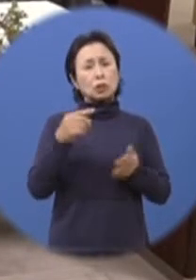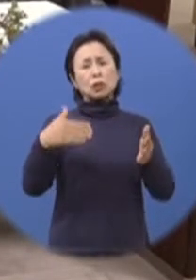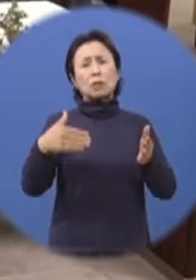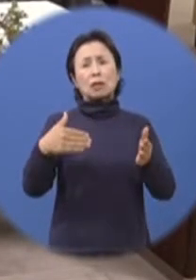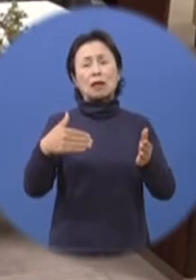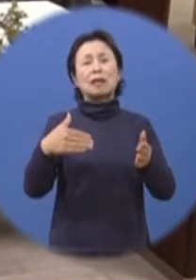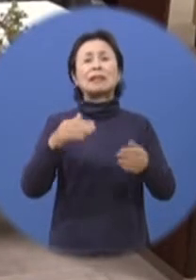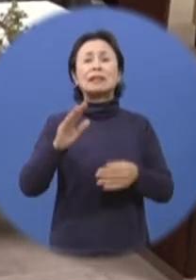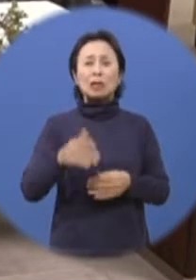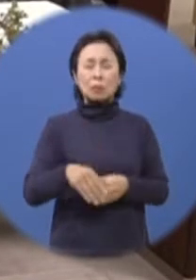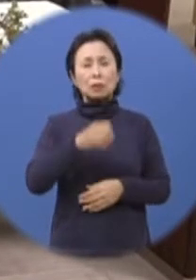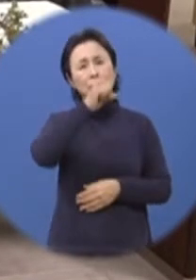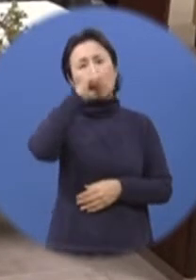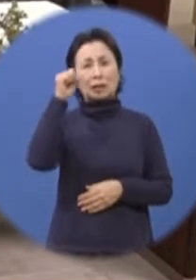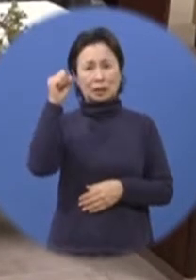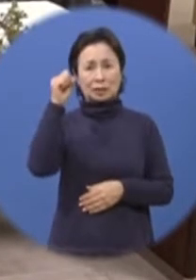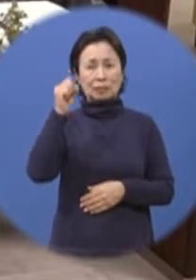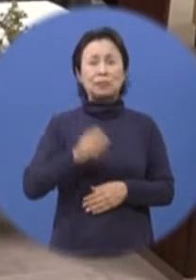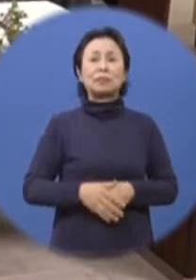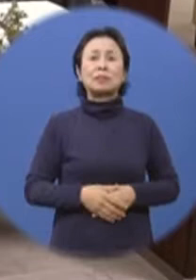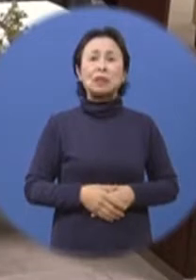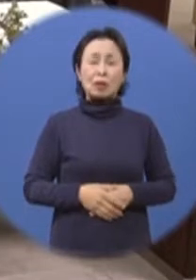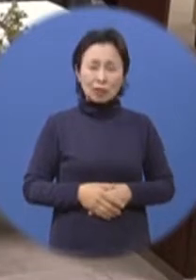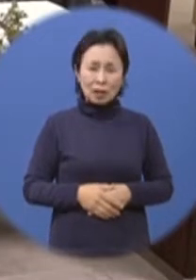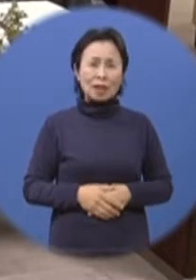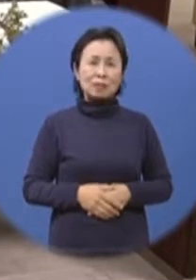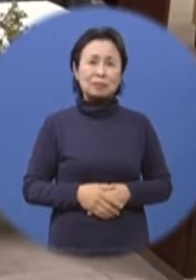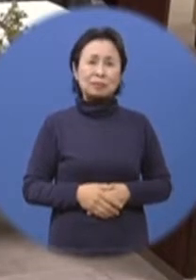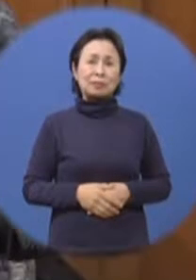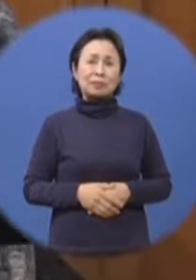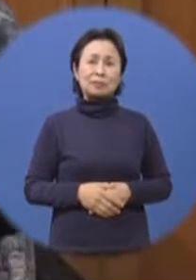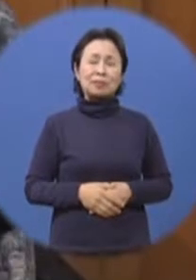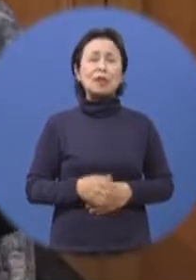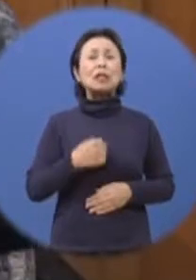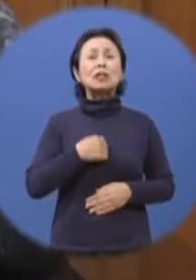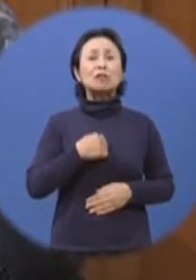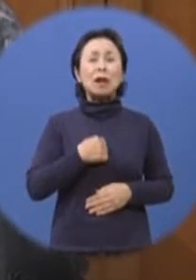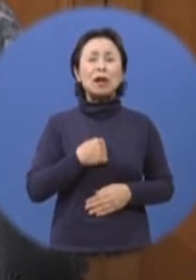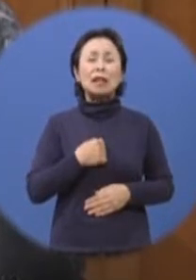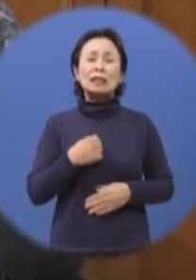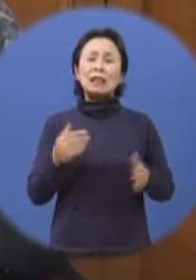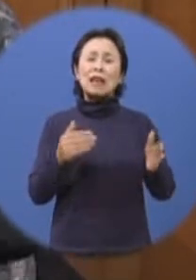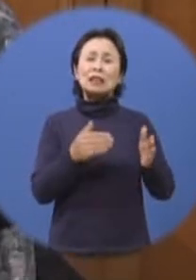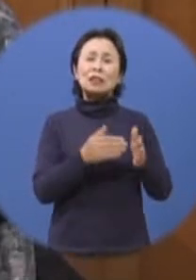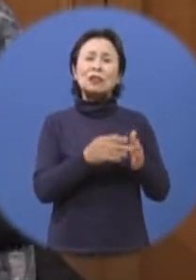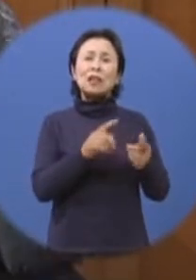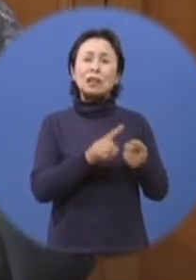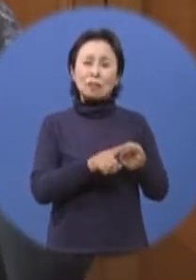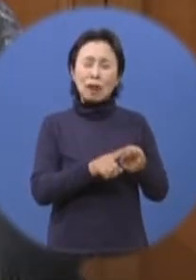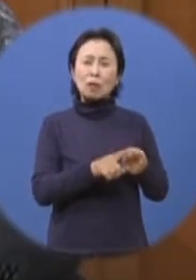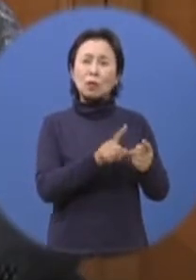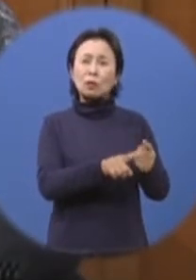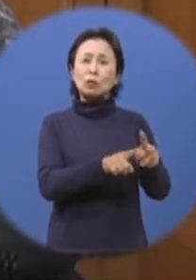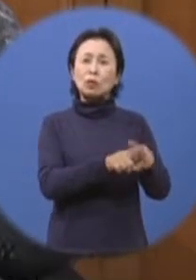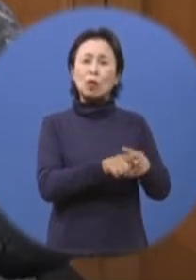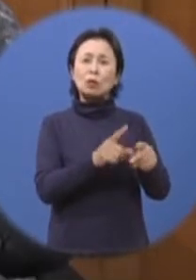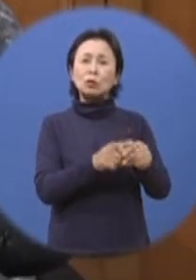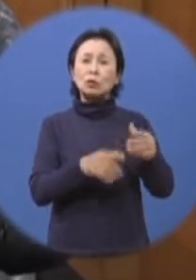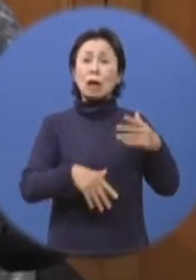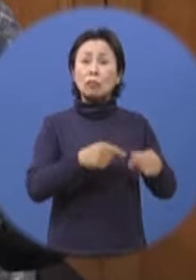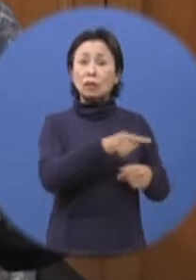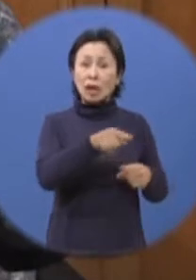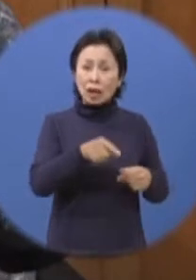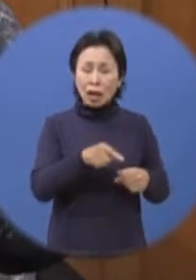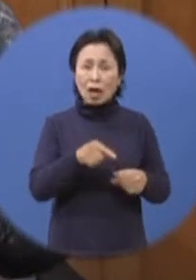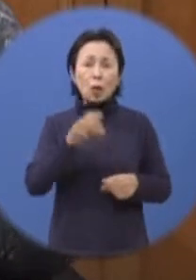でへのじゃあねーこの最終て気には和歌山高生にこうつながるようなね